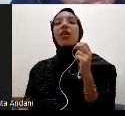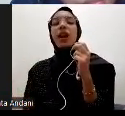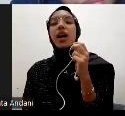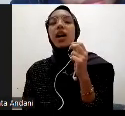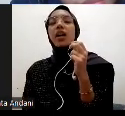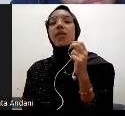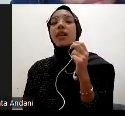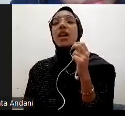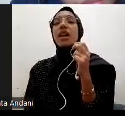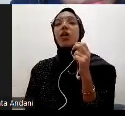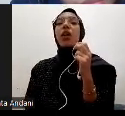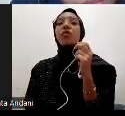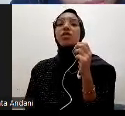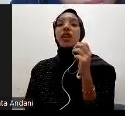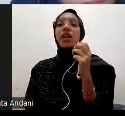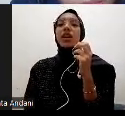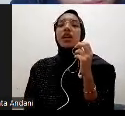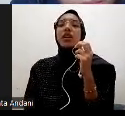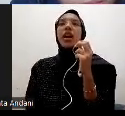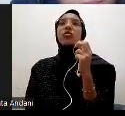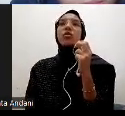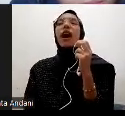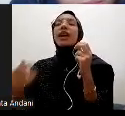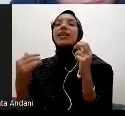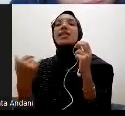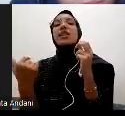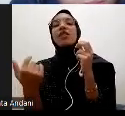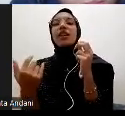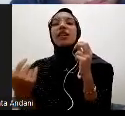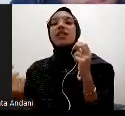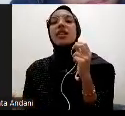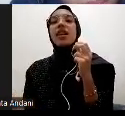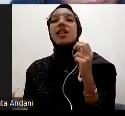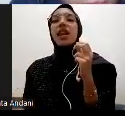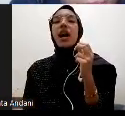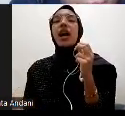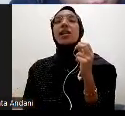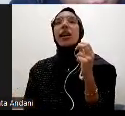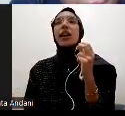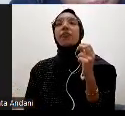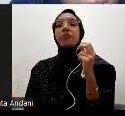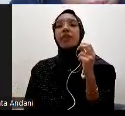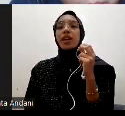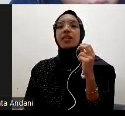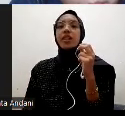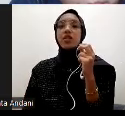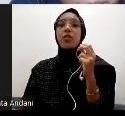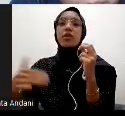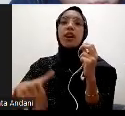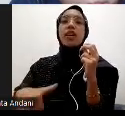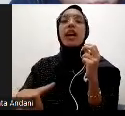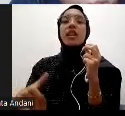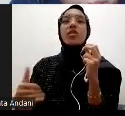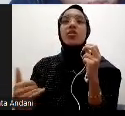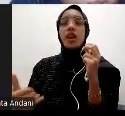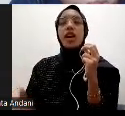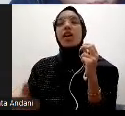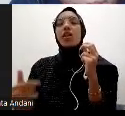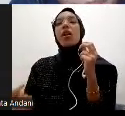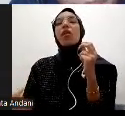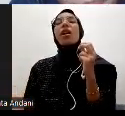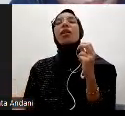dialami oleh remaja atau kaum muda. Nah, untuk alasan signifikannya sendiri adalah karena yang saya sudah masukkan di artikel